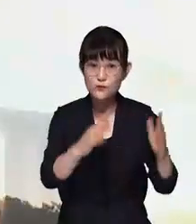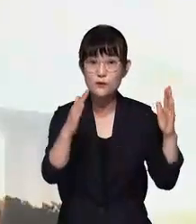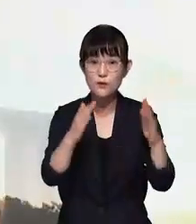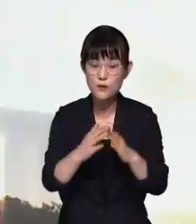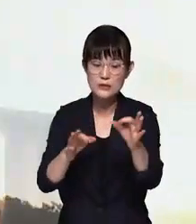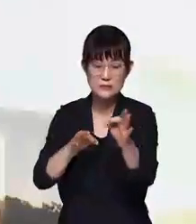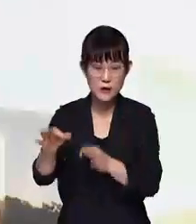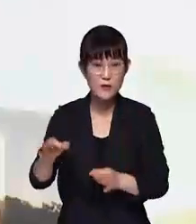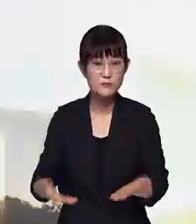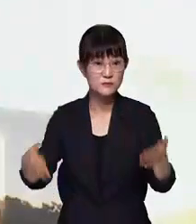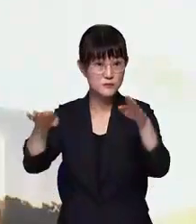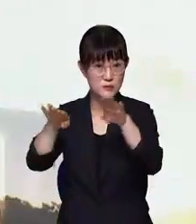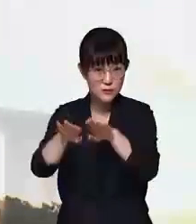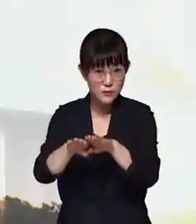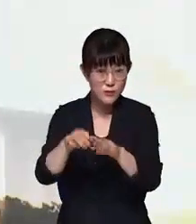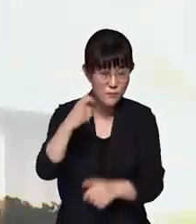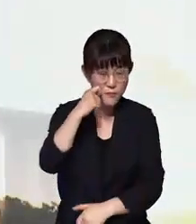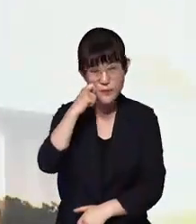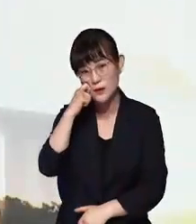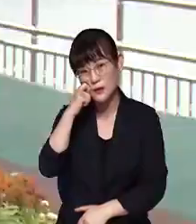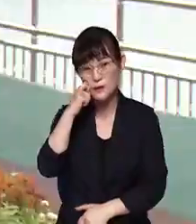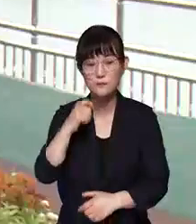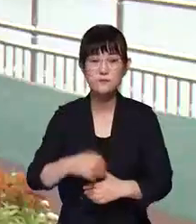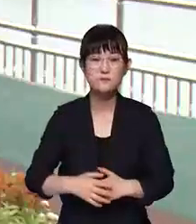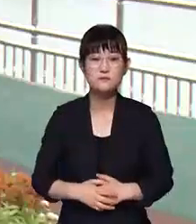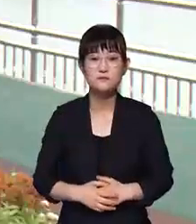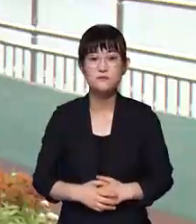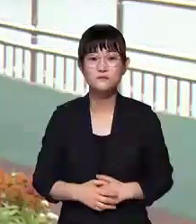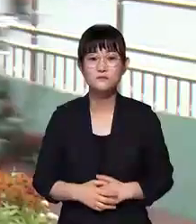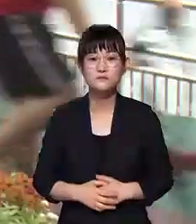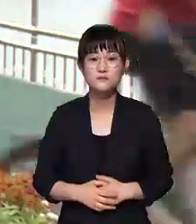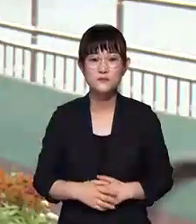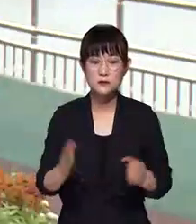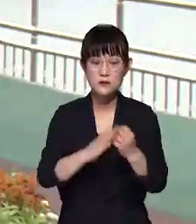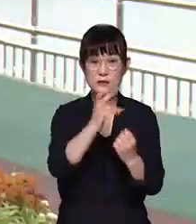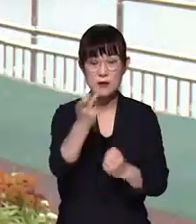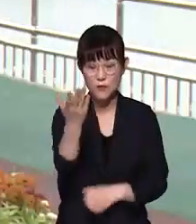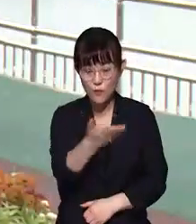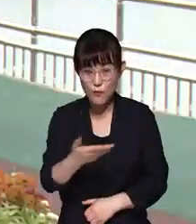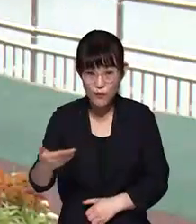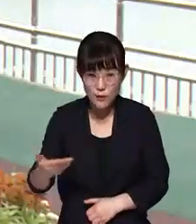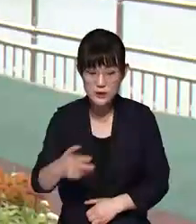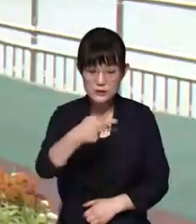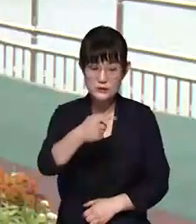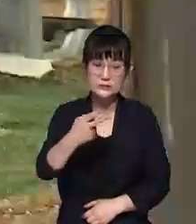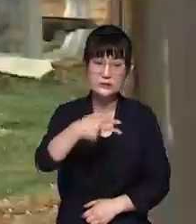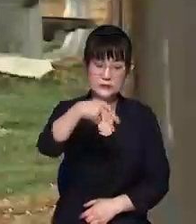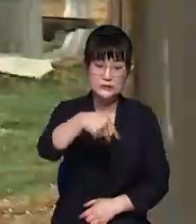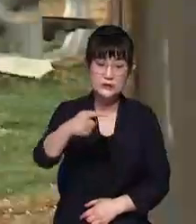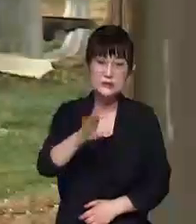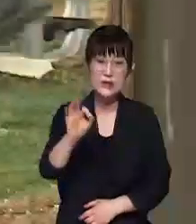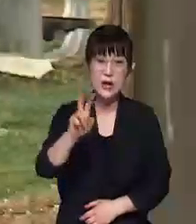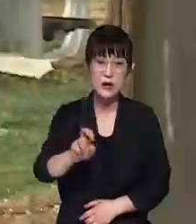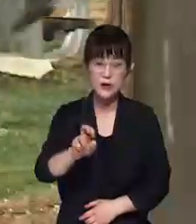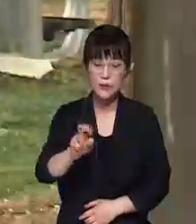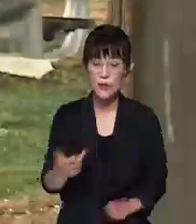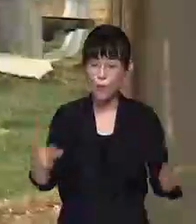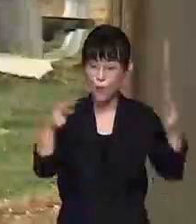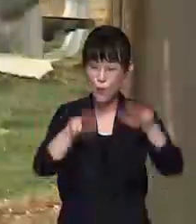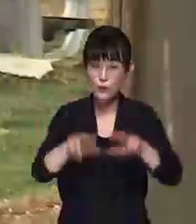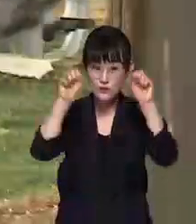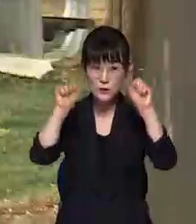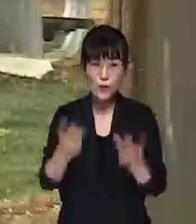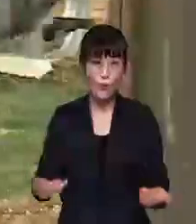모두 갖춘 곳으로 각광받고 있습니다 영상 강은 물론 쌍암 공원과 첨단 체육공원 등